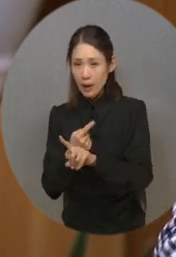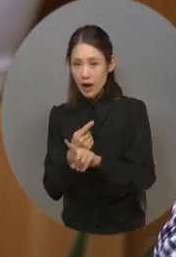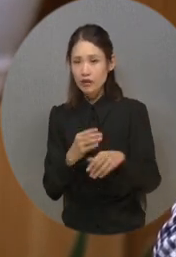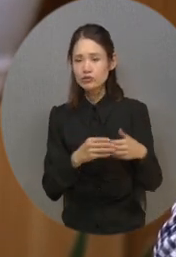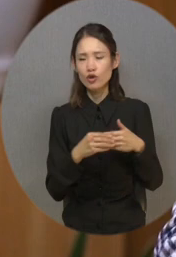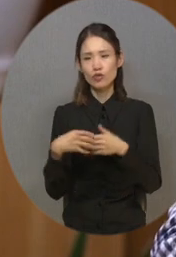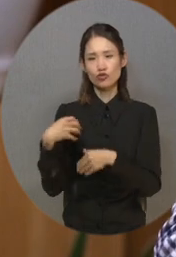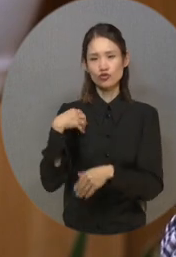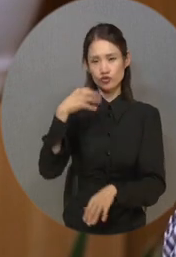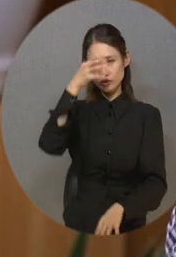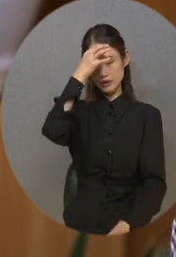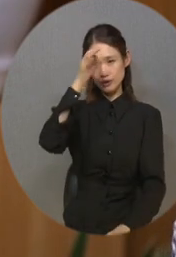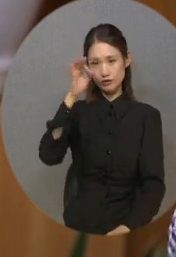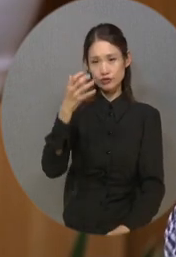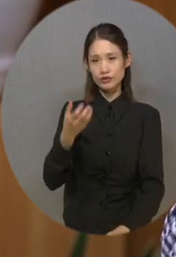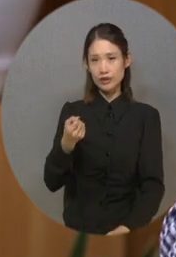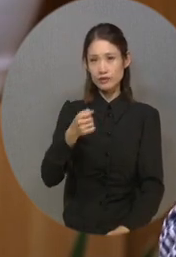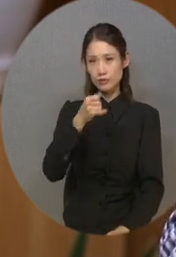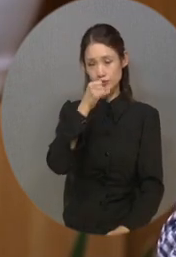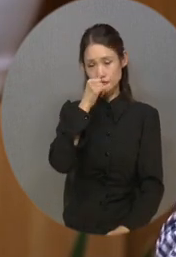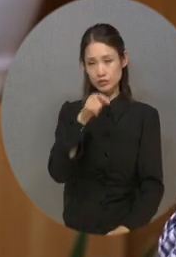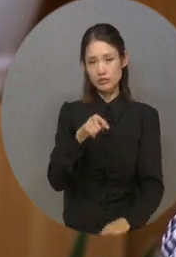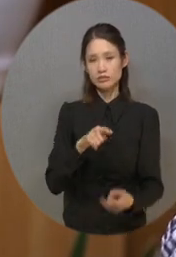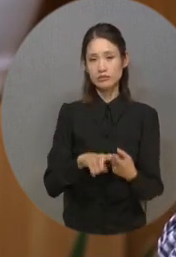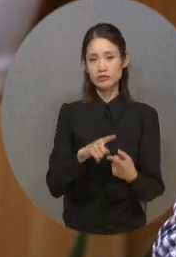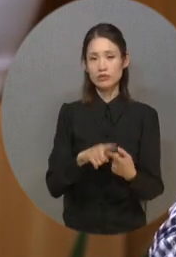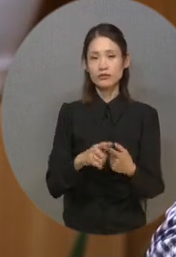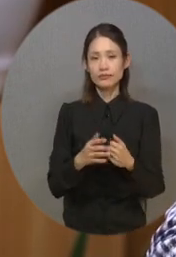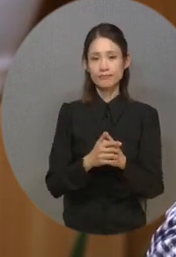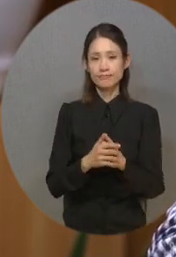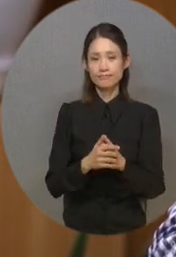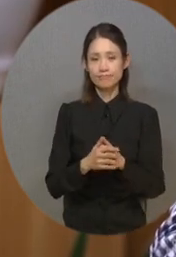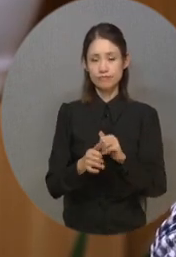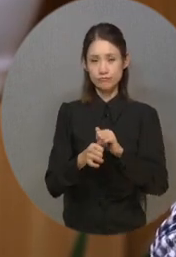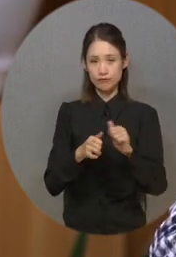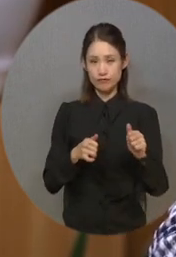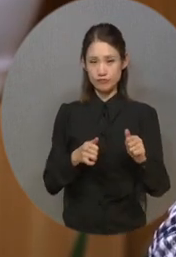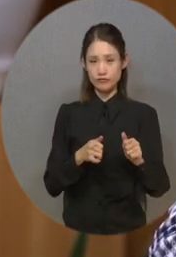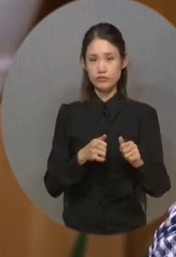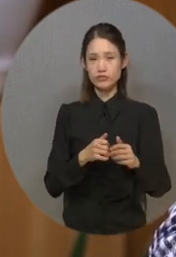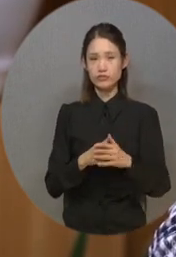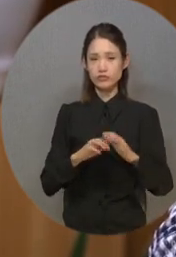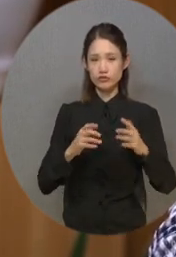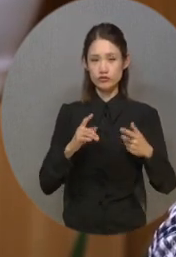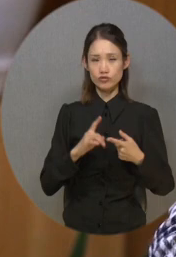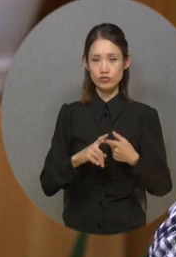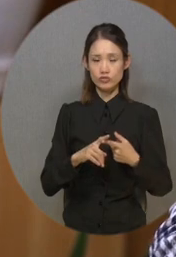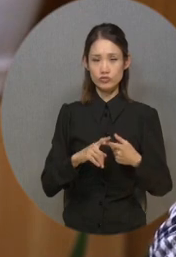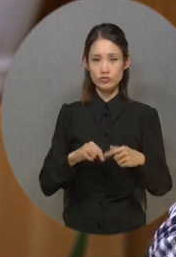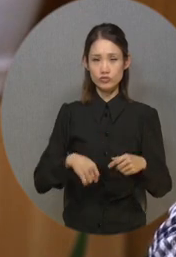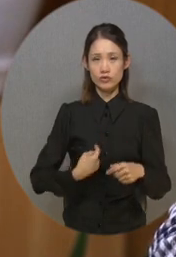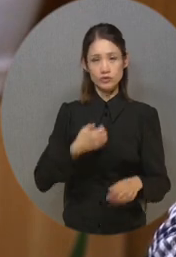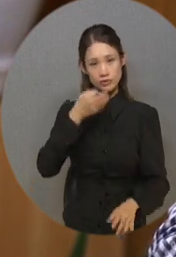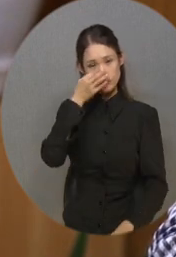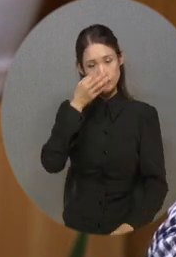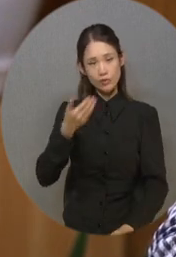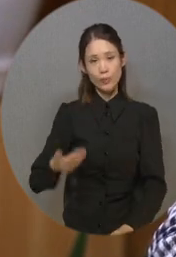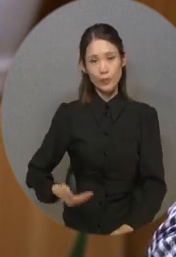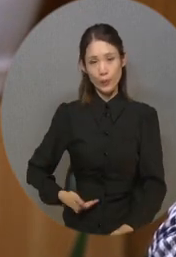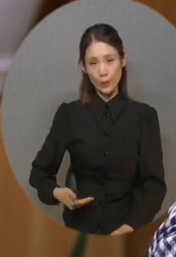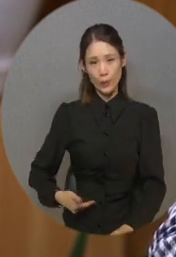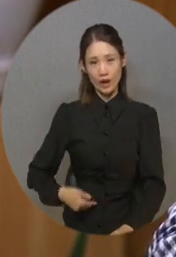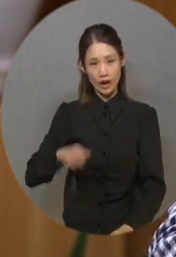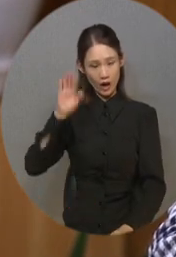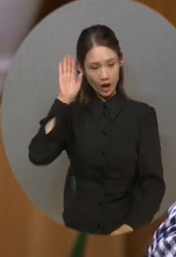기술을 가진 네네네네. 국가로 도약해 있으니까 네. 네. 그다음에 또 후진국은 후진국대로 자기들의 모델, 네. 우리가 앞으로 나아가야 될